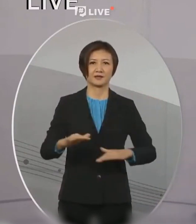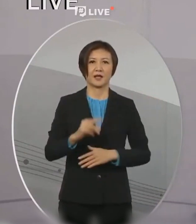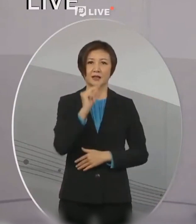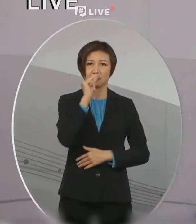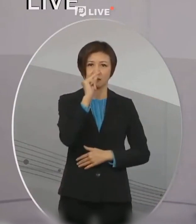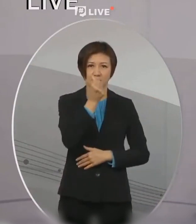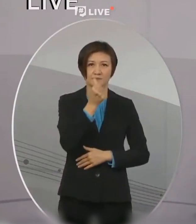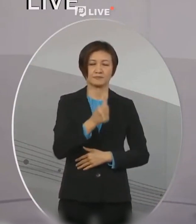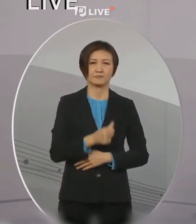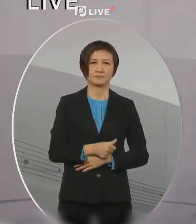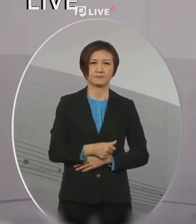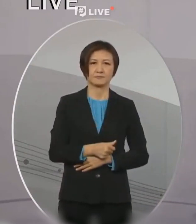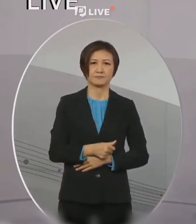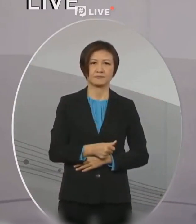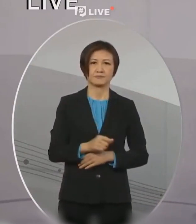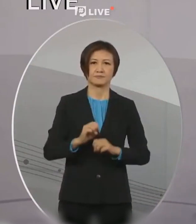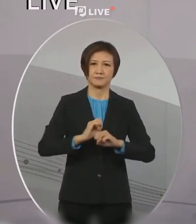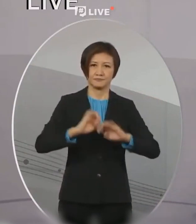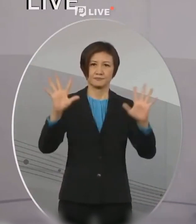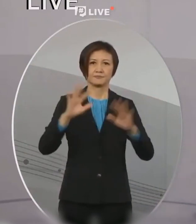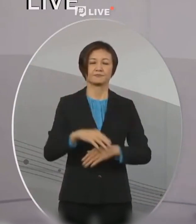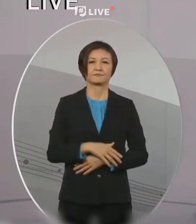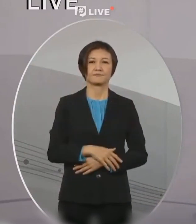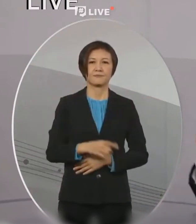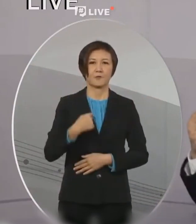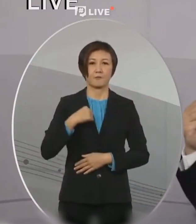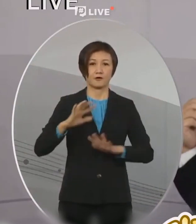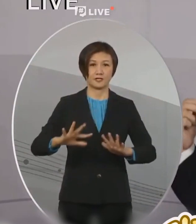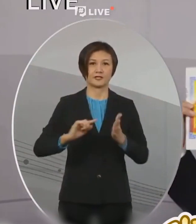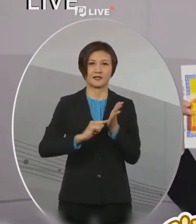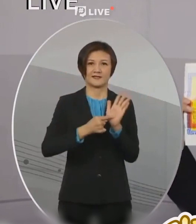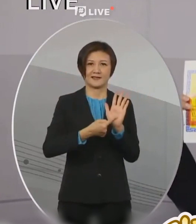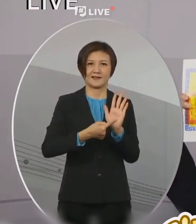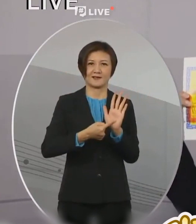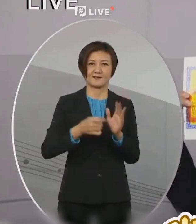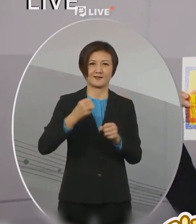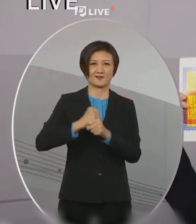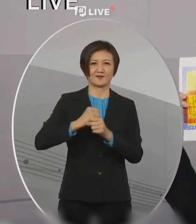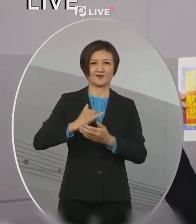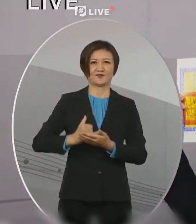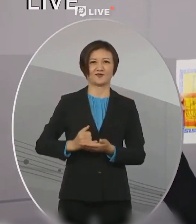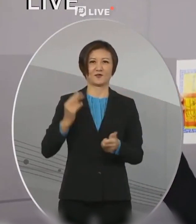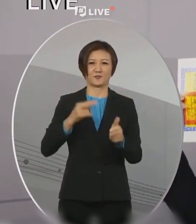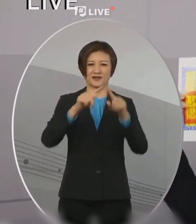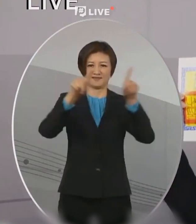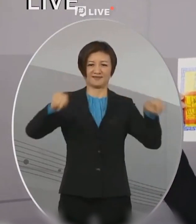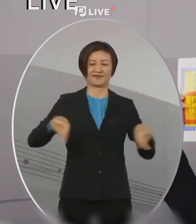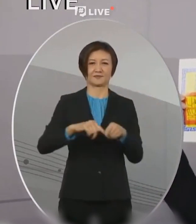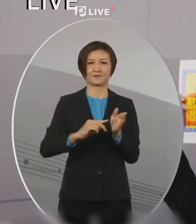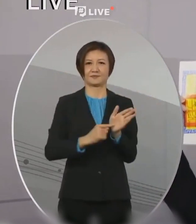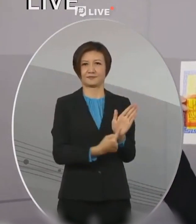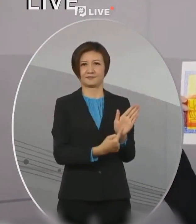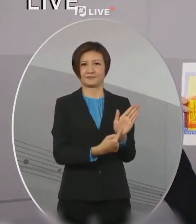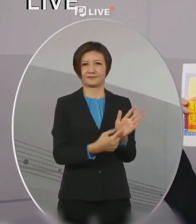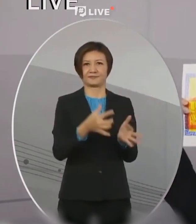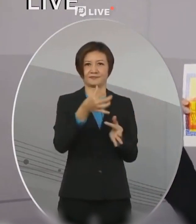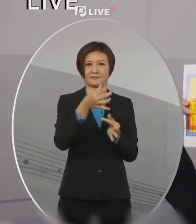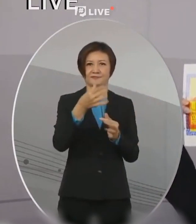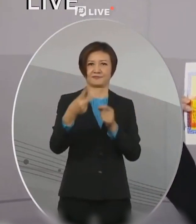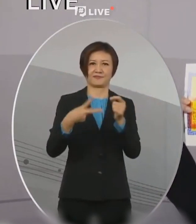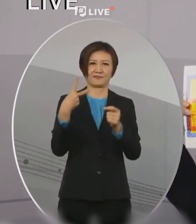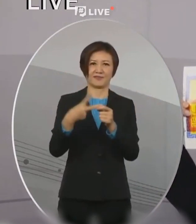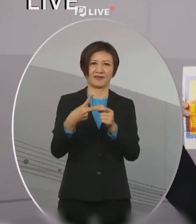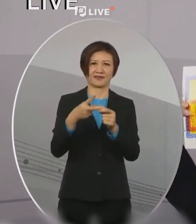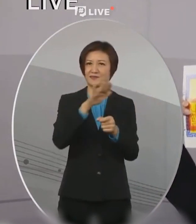别跟大家展示一下我的退伍令，这是一个完整当完2年